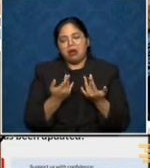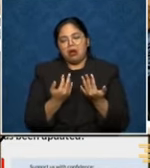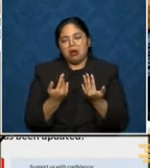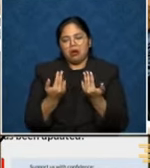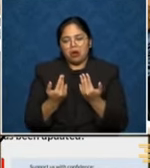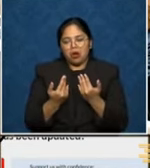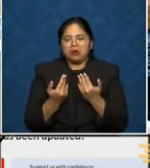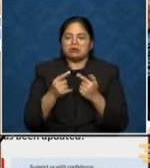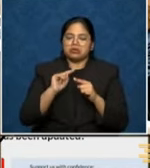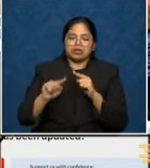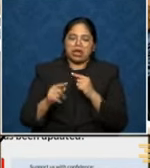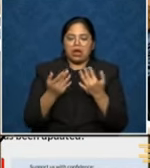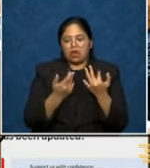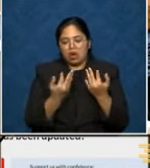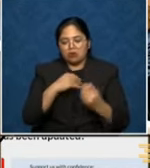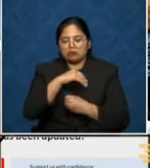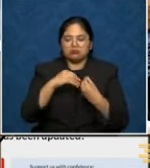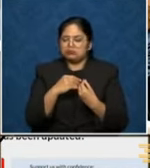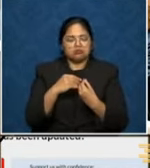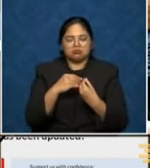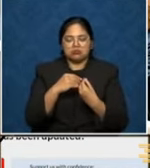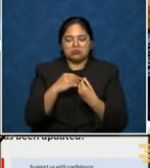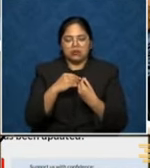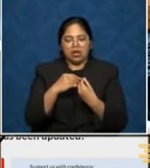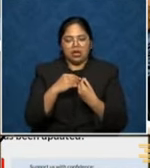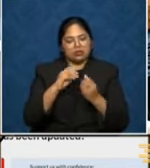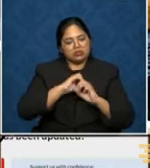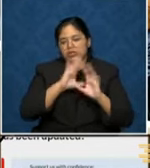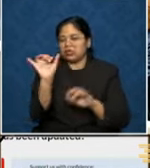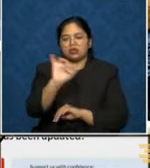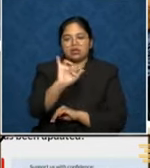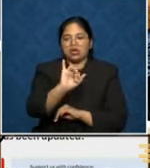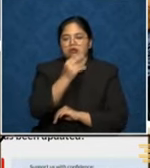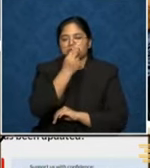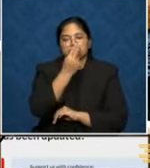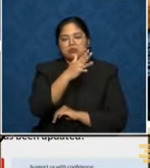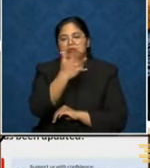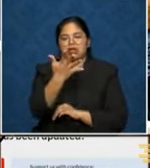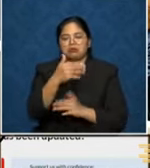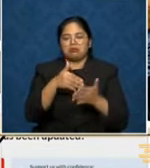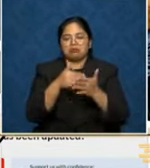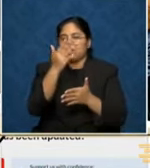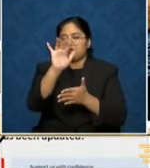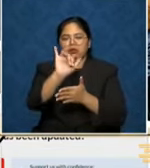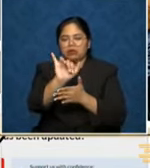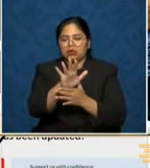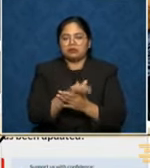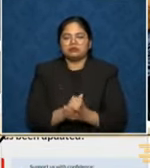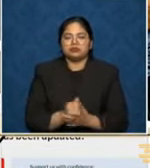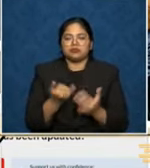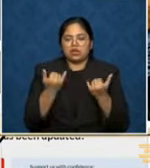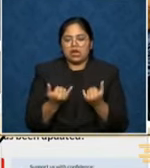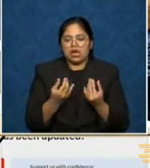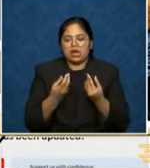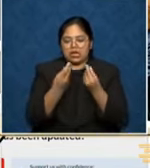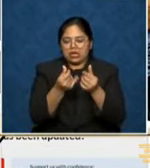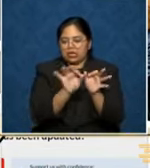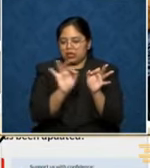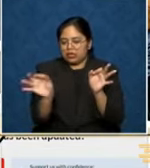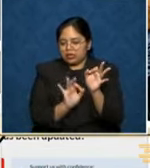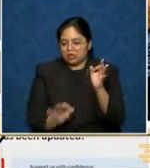ยะไกลไม่เห็นทางออกค่ะท่านประธานก่อนที่จะเข้าถึงตัวเนื้อหานะคะดิฉันก็ต้องบอกว่าเดี๋ยวดิฉัน